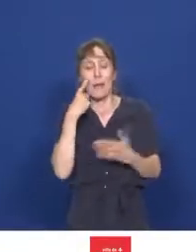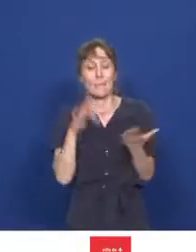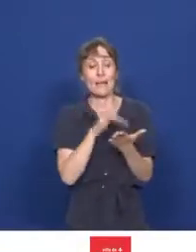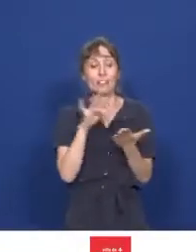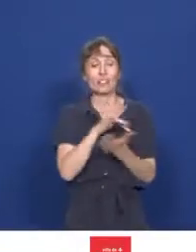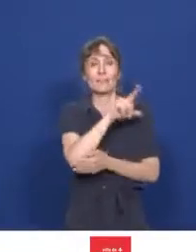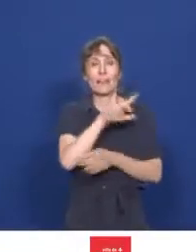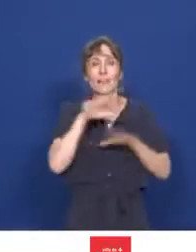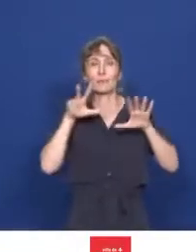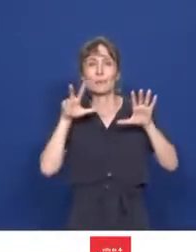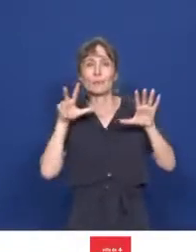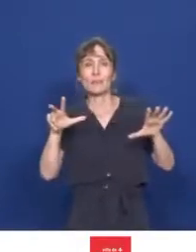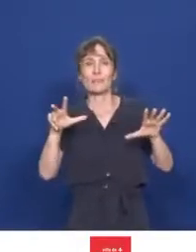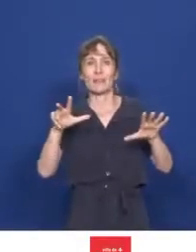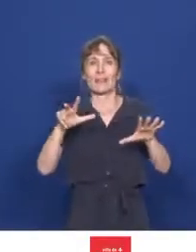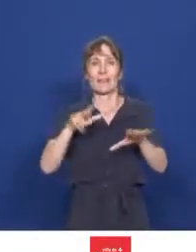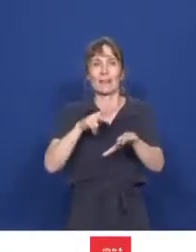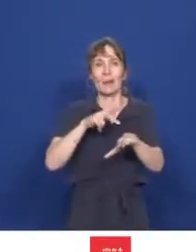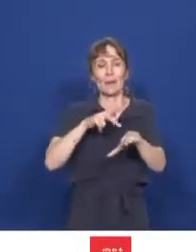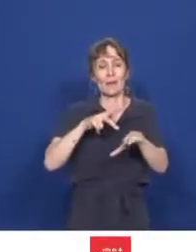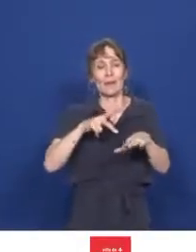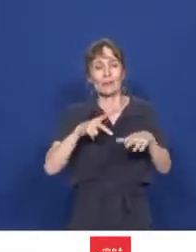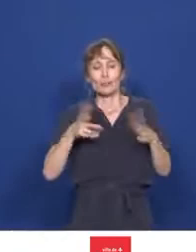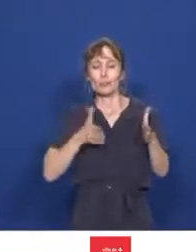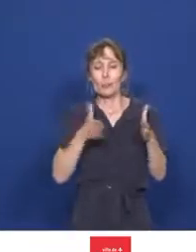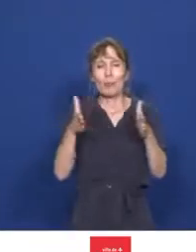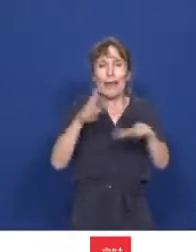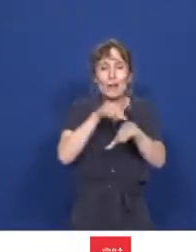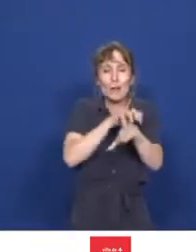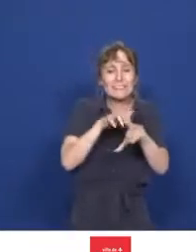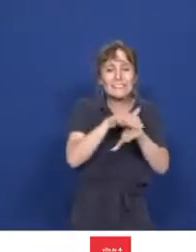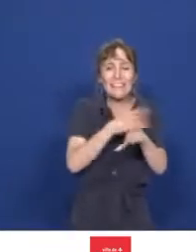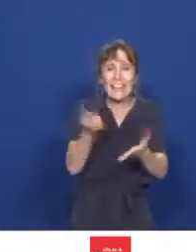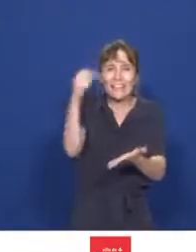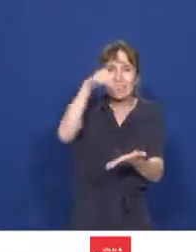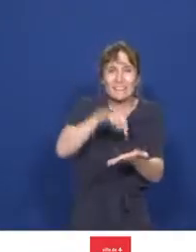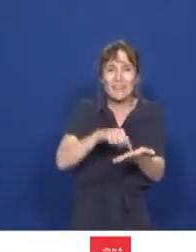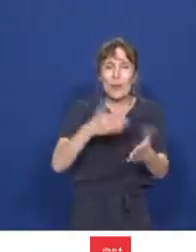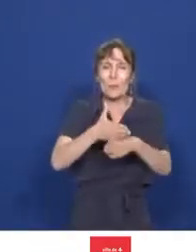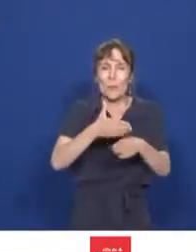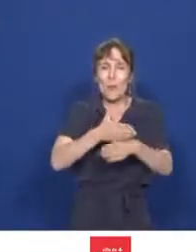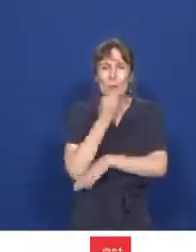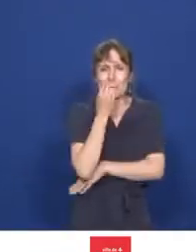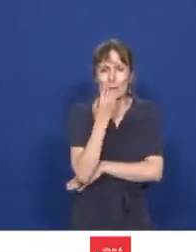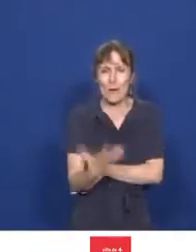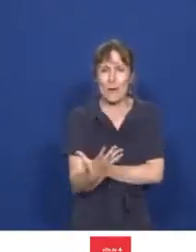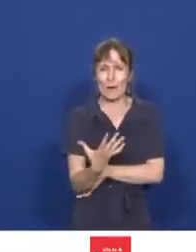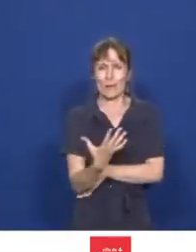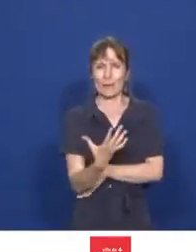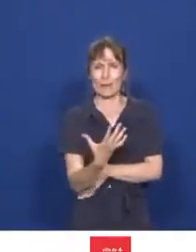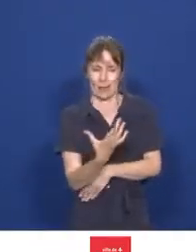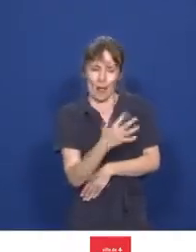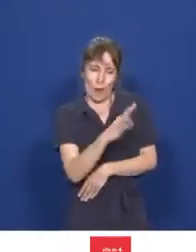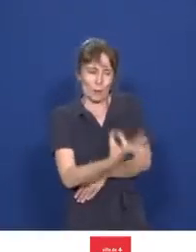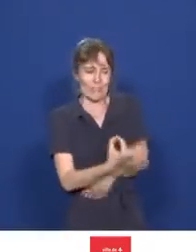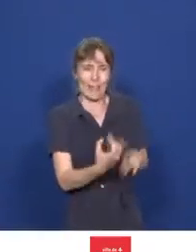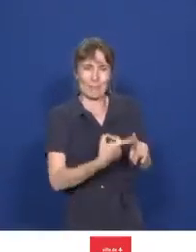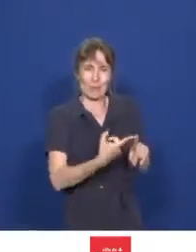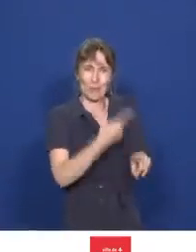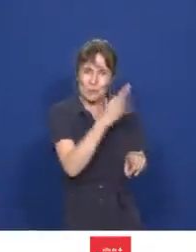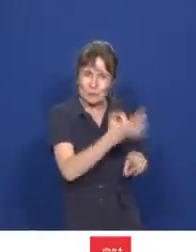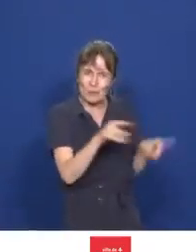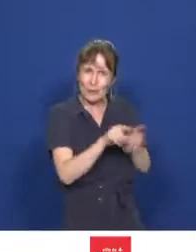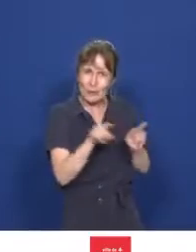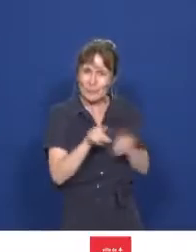des Coccinelles au Bois Blanc. Je sais bien que c'est un quartier important, mais celui du Faubourg de Béthune est aussi, je crois, cher à votre